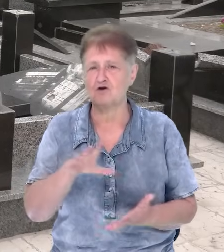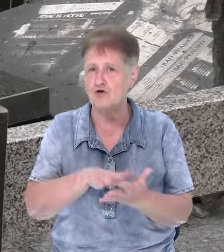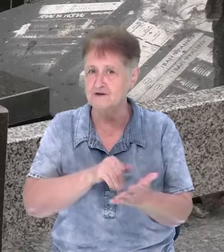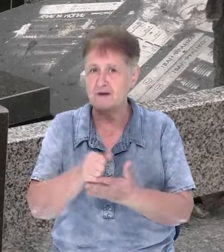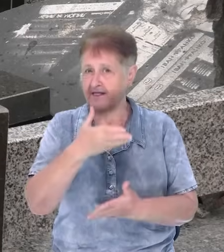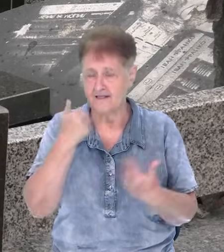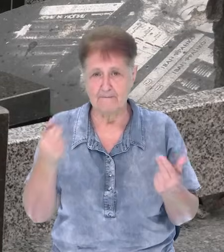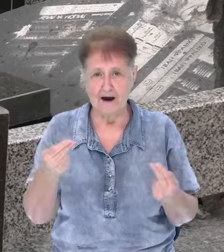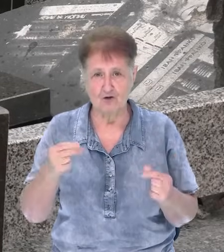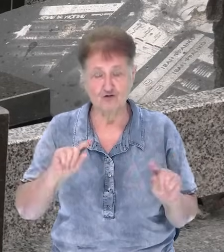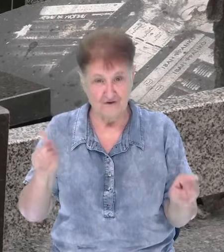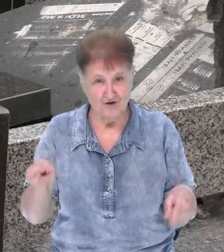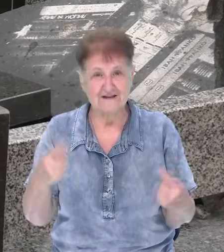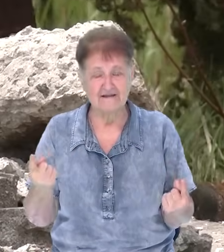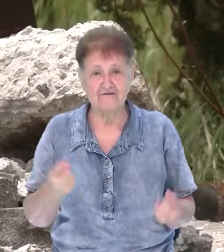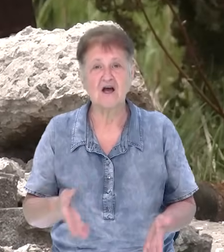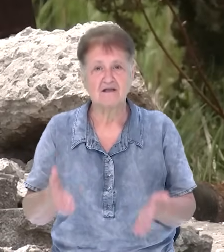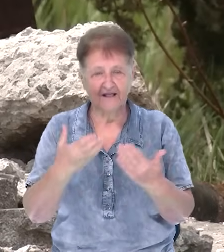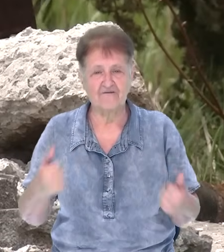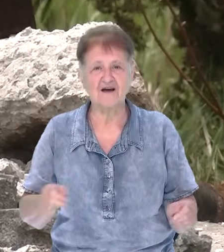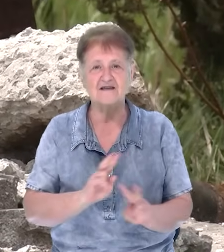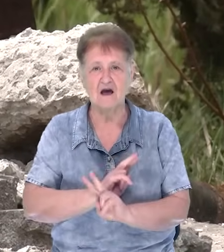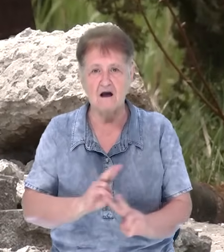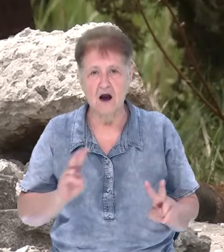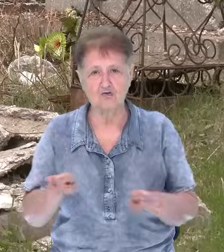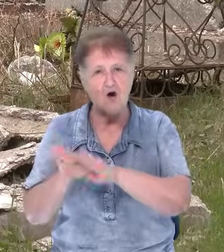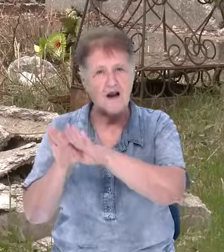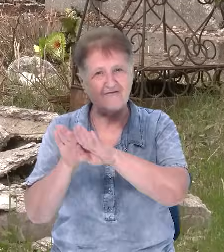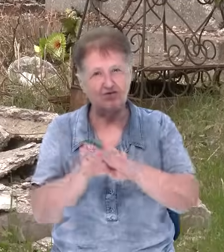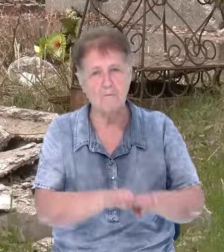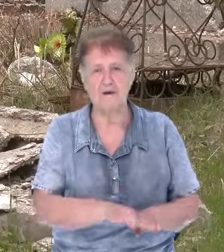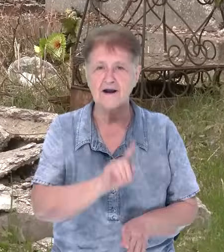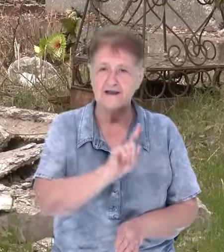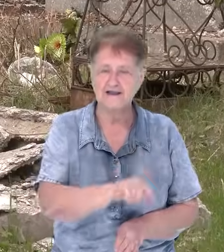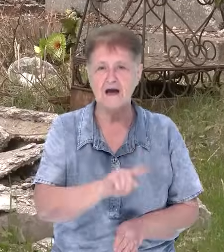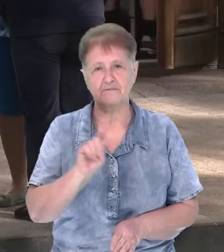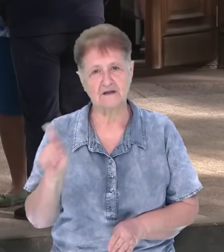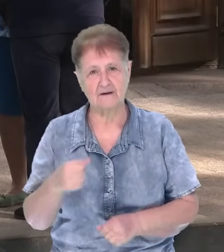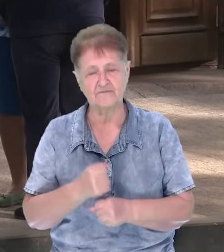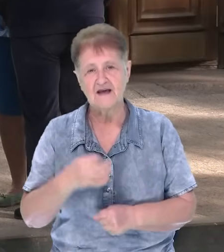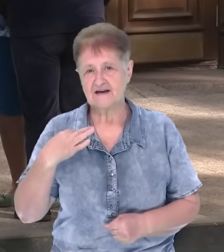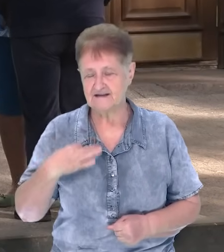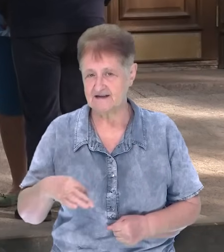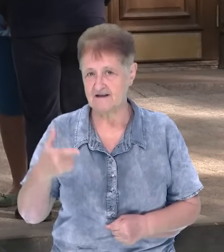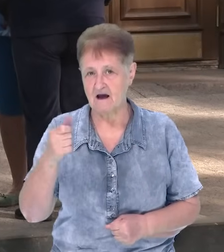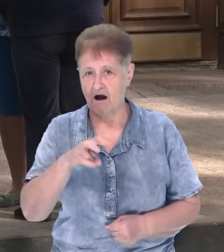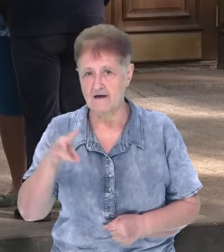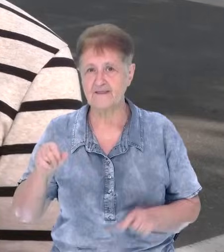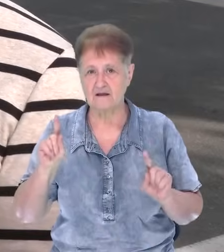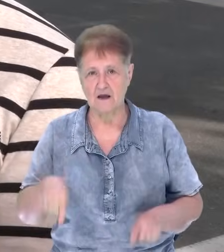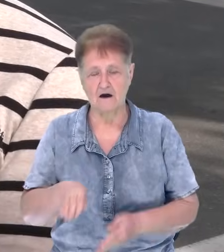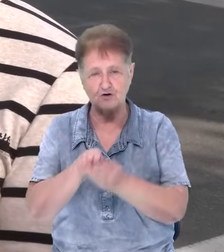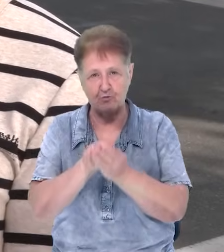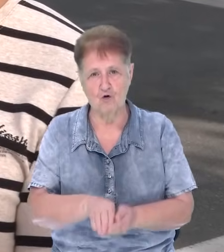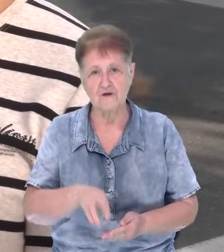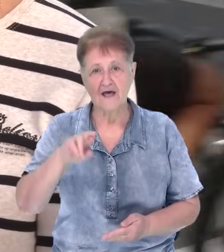Нема грошей їх відновлювати. Давайте как-то равномірно. Там і там. Син Ганни Серик також